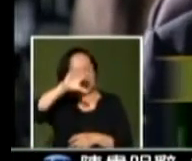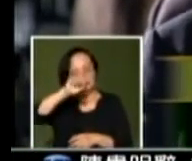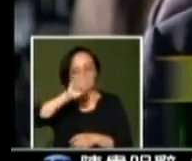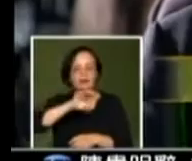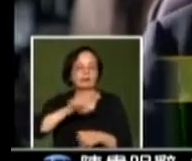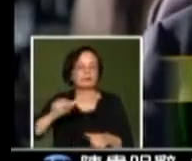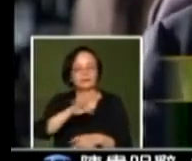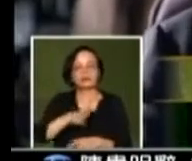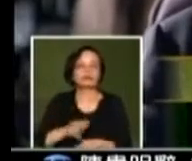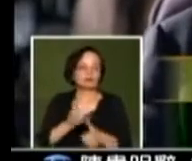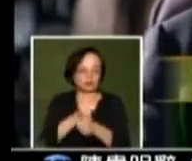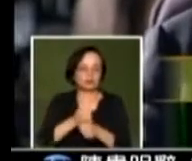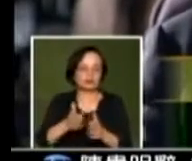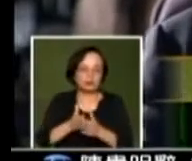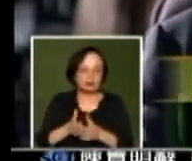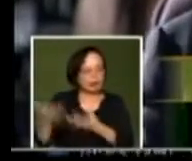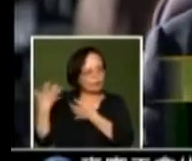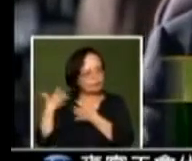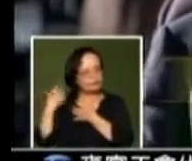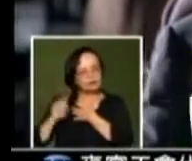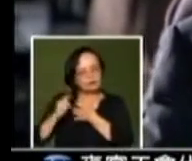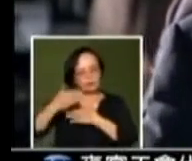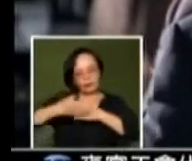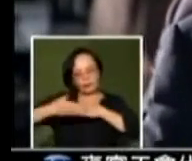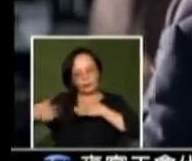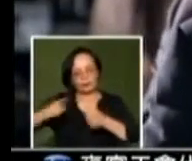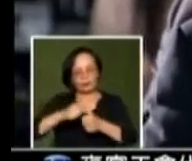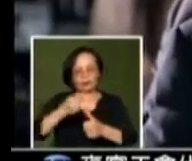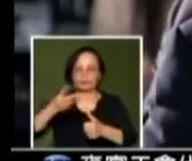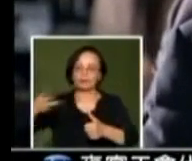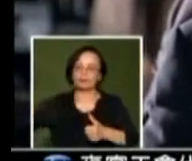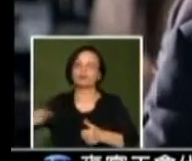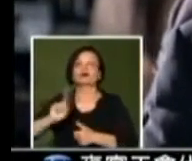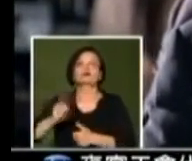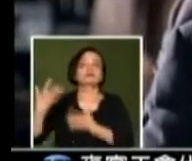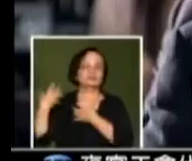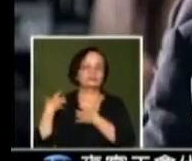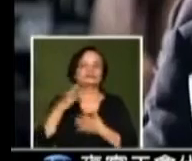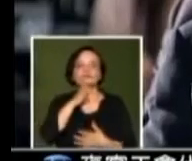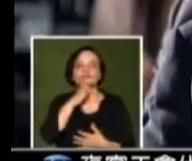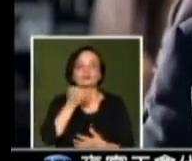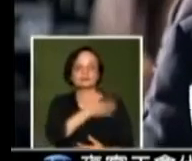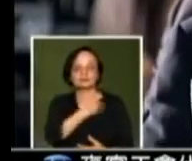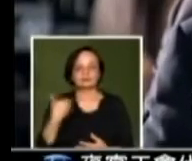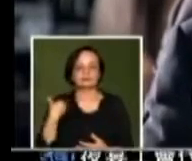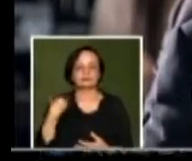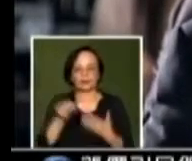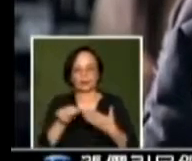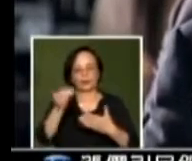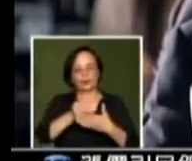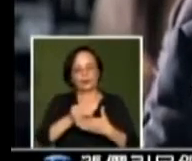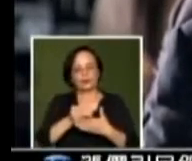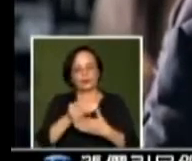是什么？要用什么样的作为和领导风格来提升民进党作为在野党的监督能量，让人民